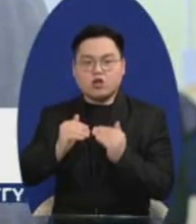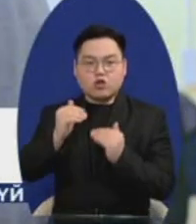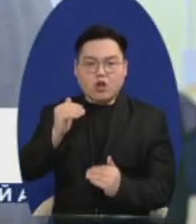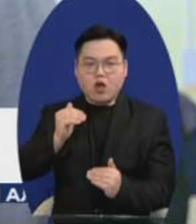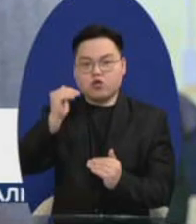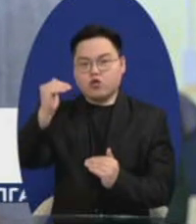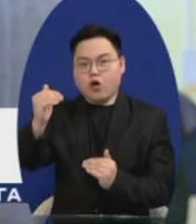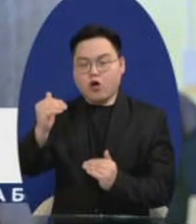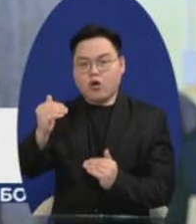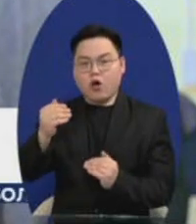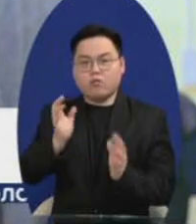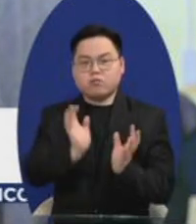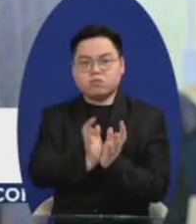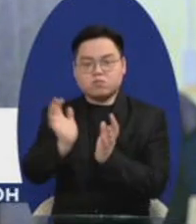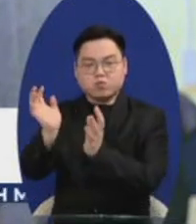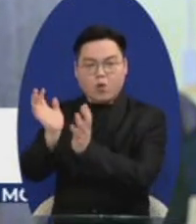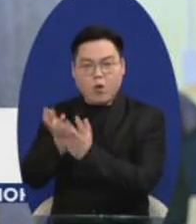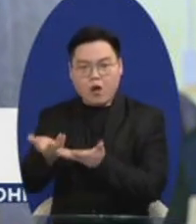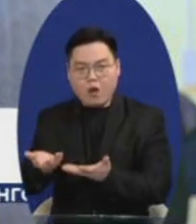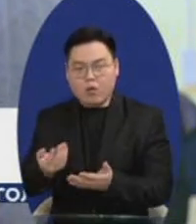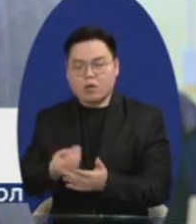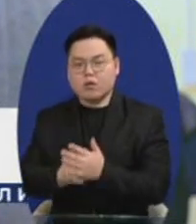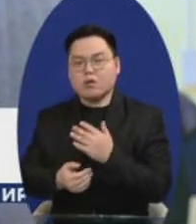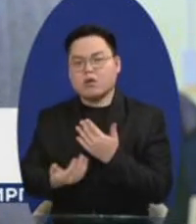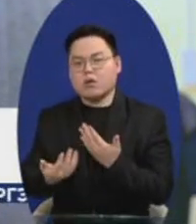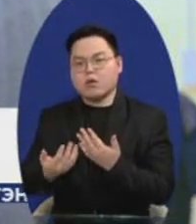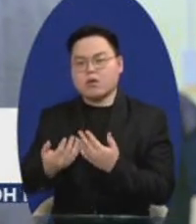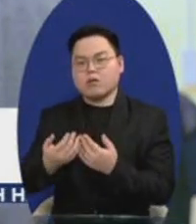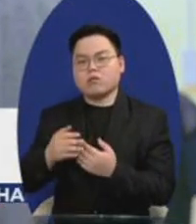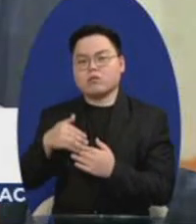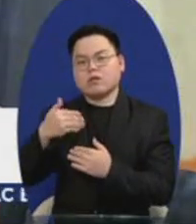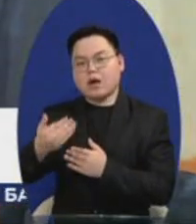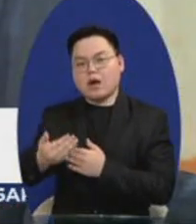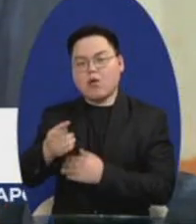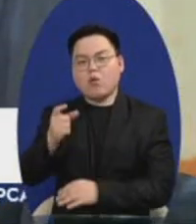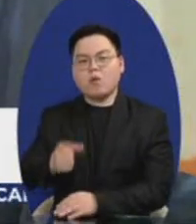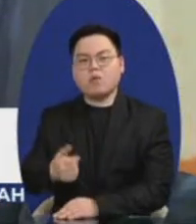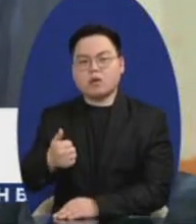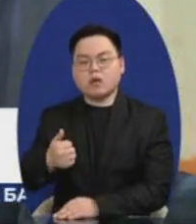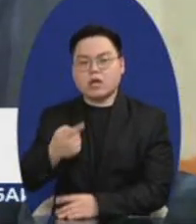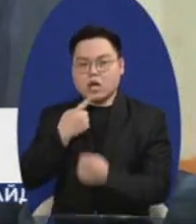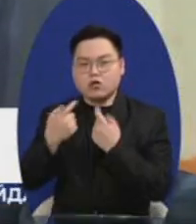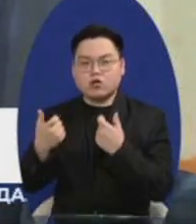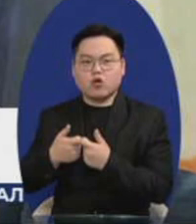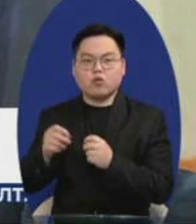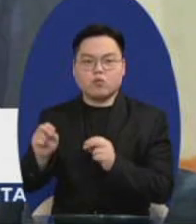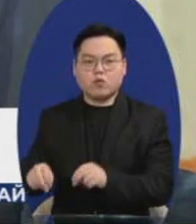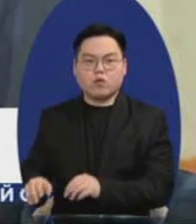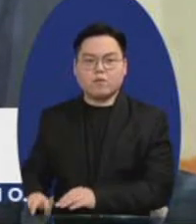уу? Дараа нь тэр хүмүүний асуудал тохирно үү? Өнөөдөр монголчууд